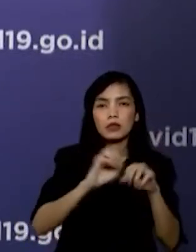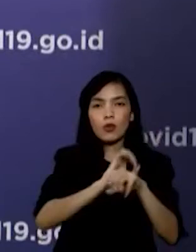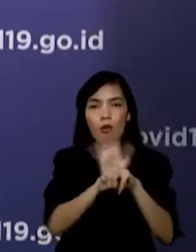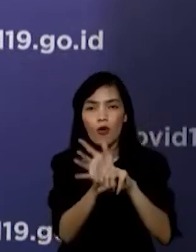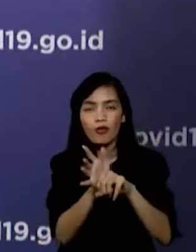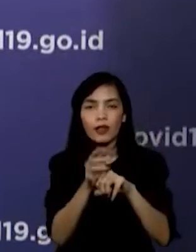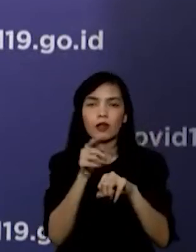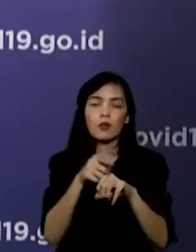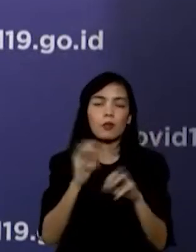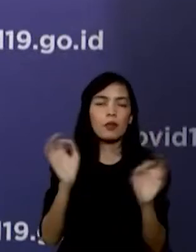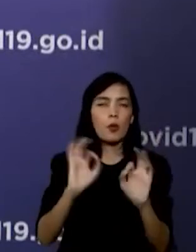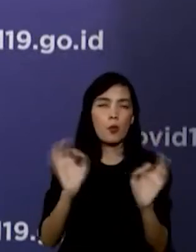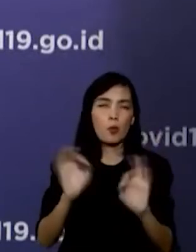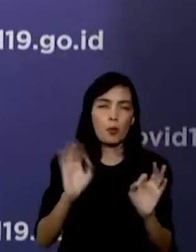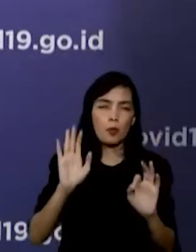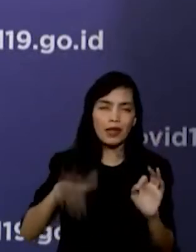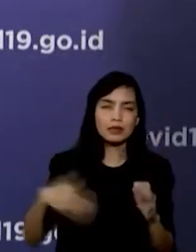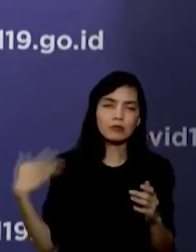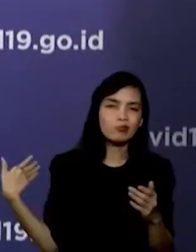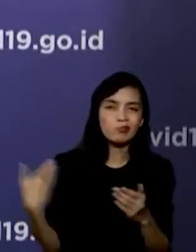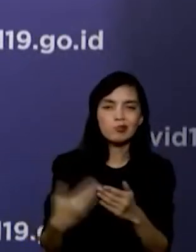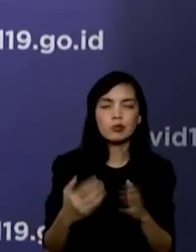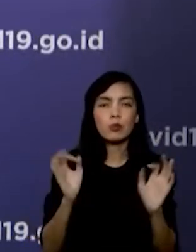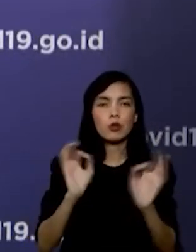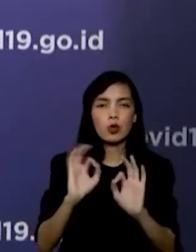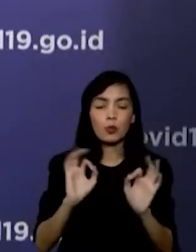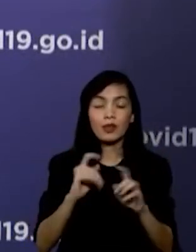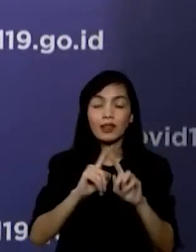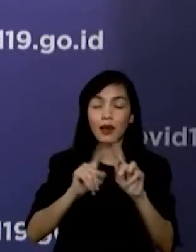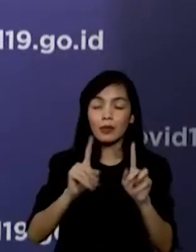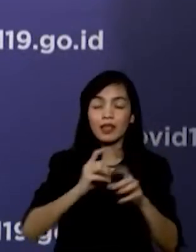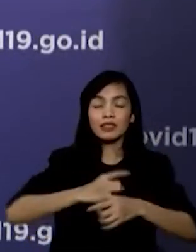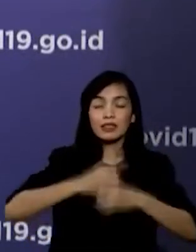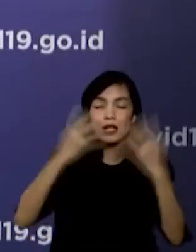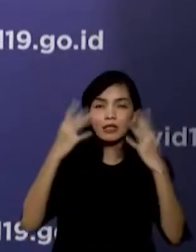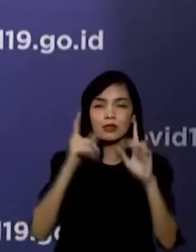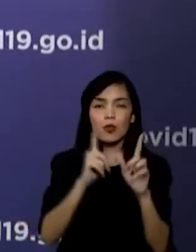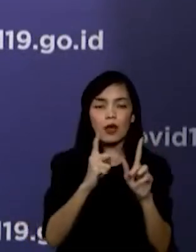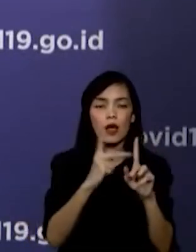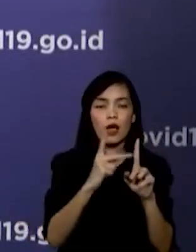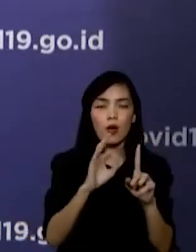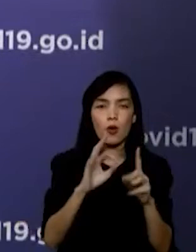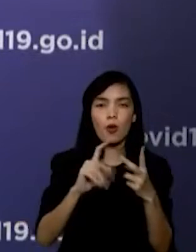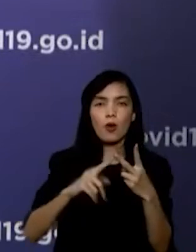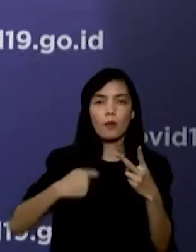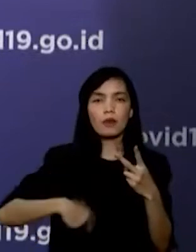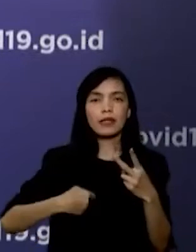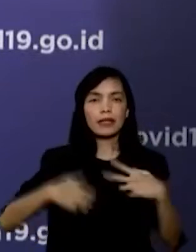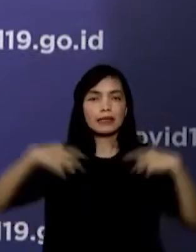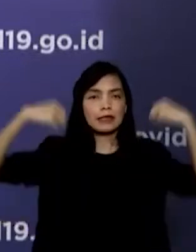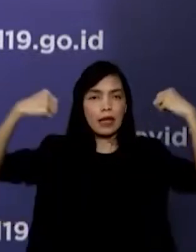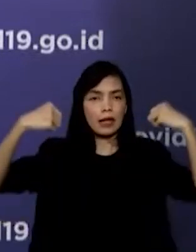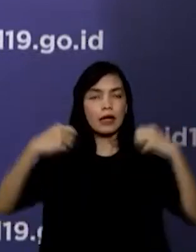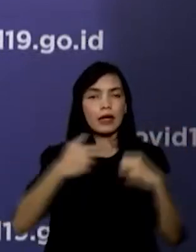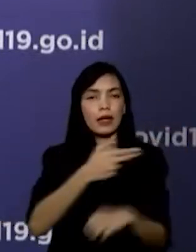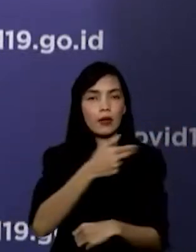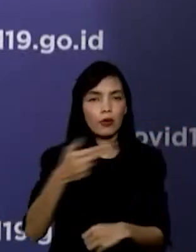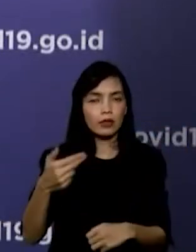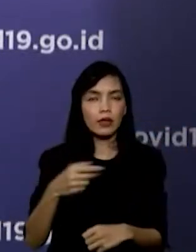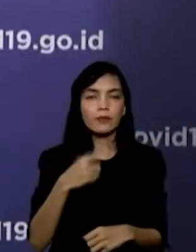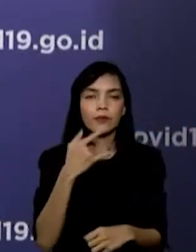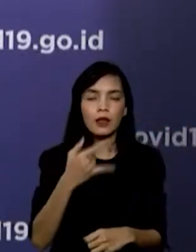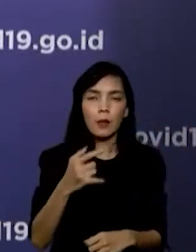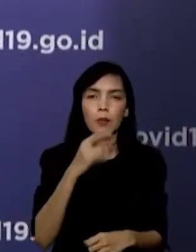untuk perawatan pasien COVID-19. Yang pasti adalah, WHO dan Kementerian Kesehatan Republik Indonesia tetap